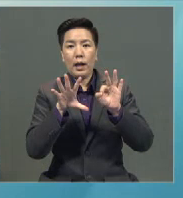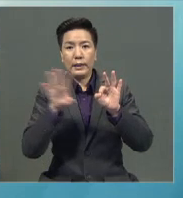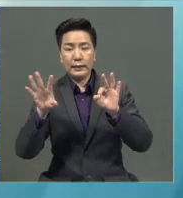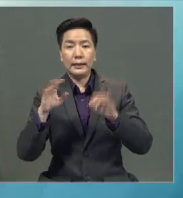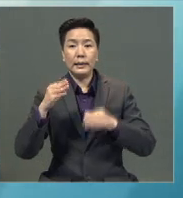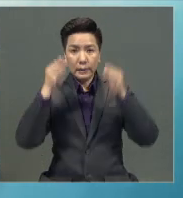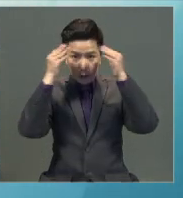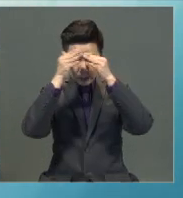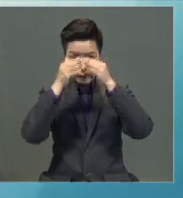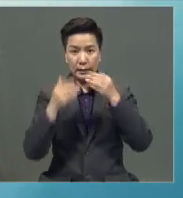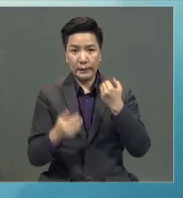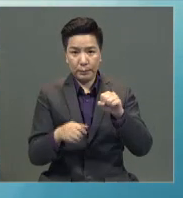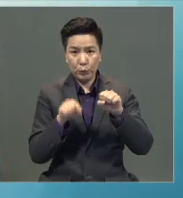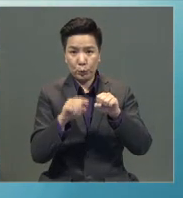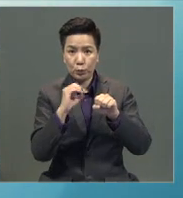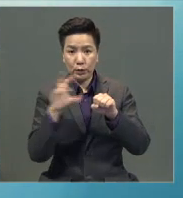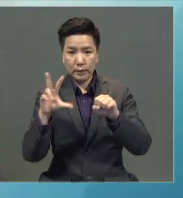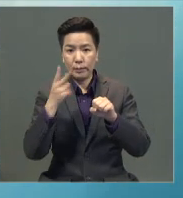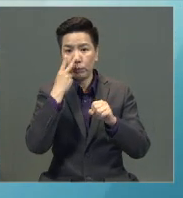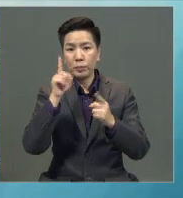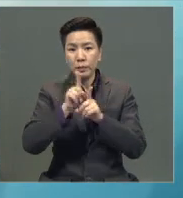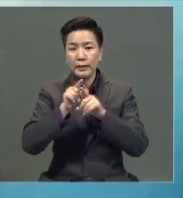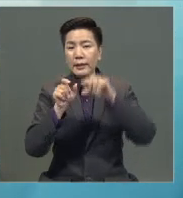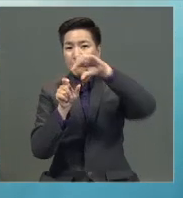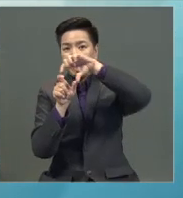อินโดนีเซียนี่ 10.03ที่เห็นเป็นกรอบสีแดงๆนะครับก็จะได้เรียงลงมานะครับคือถ้าเอาตัวเลขมากำนวนมากๆเนี่ยครับสูงที่สุดก็ไม่ใช่ว่าติดเชื้อได้มากที่สุดนะครับเพราะฉะนั้นเราจะดูจำนวนส่วนระหว่างคนที่ติดเชื้อ